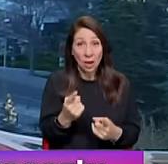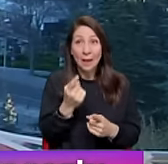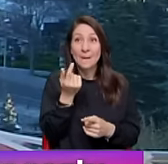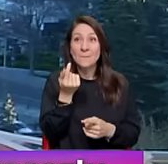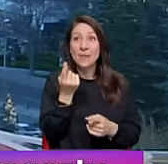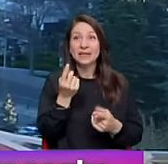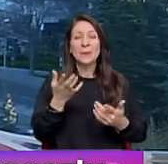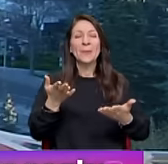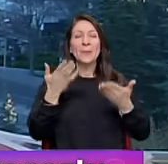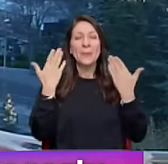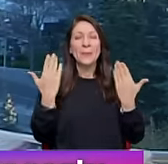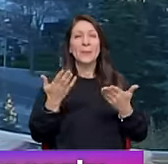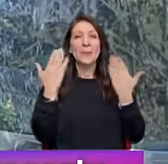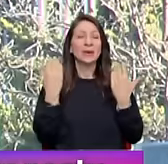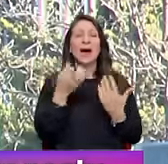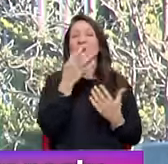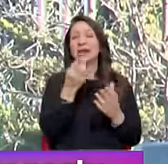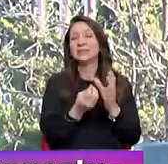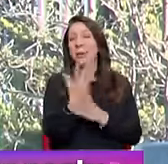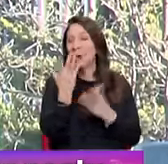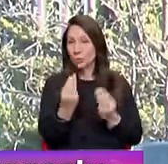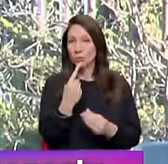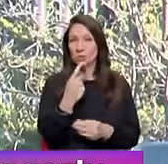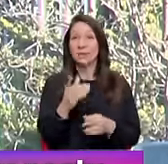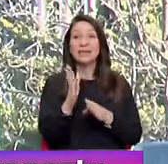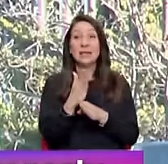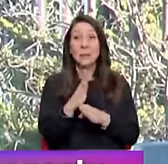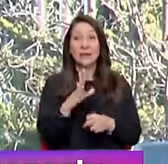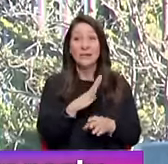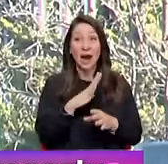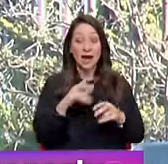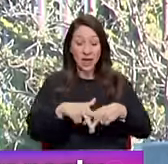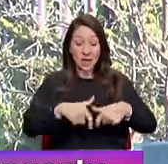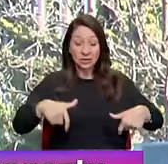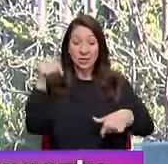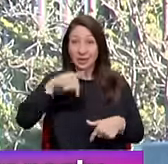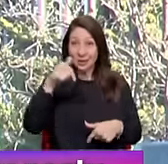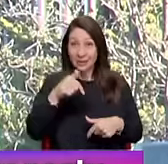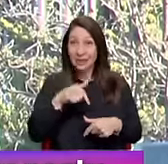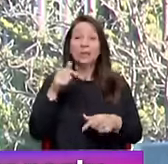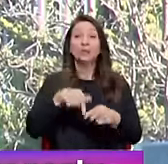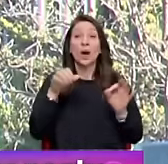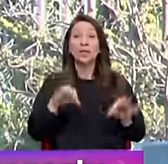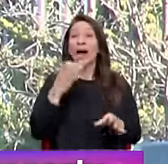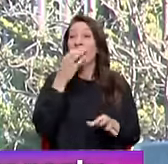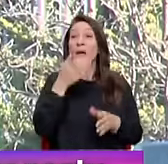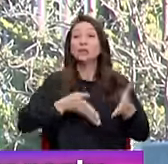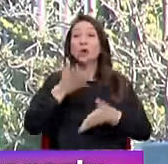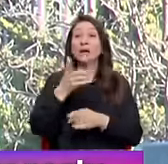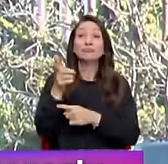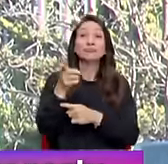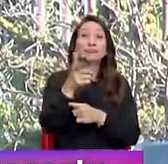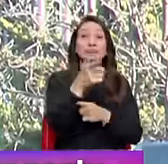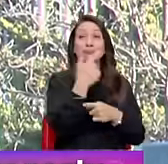biraz serin bir başkent sabahı olduğunu söyleyelim. Sebebi var başlığı altında konuşacağız sizlerle. Şu anda Ankara sokaklarından